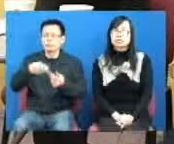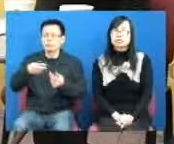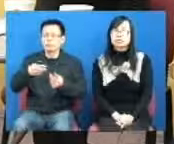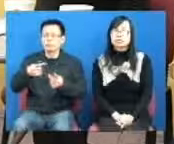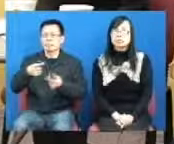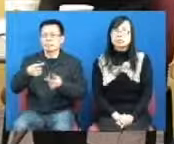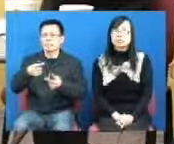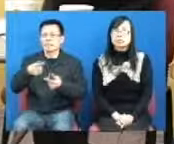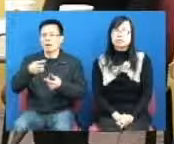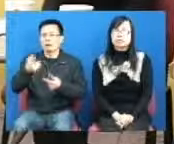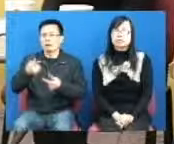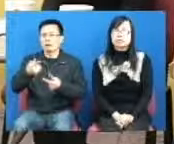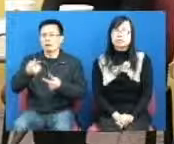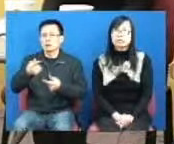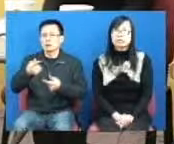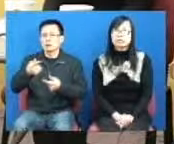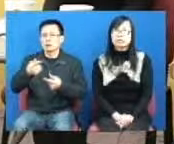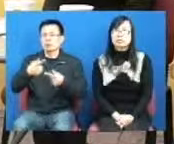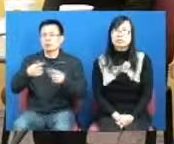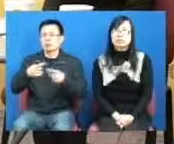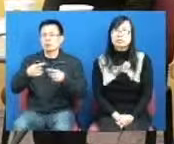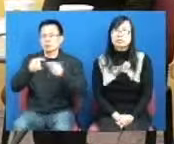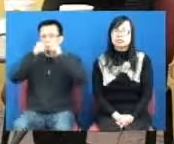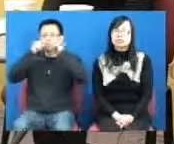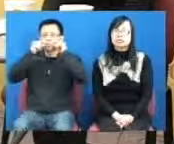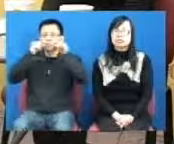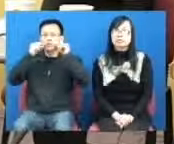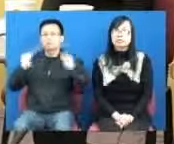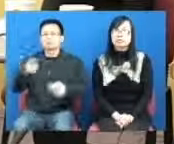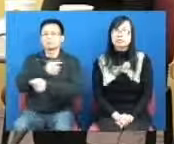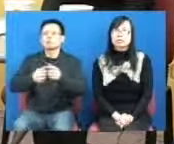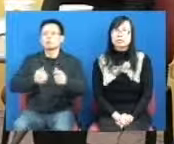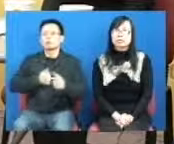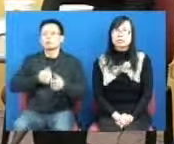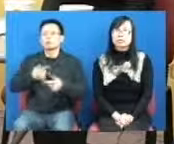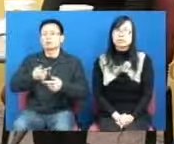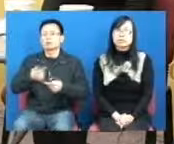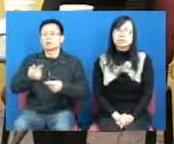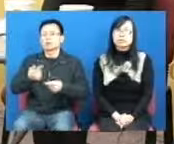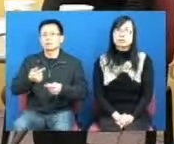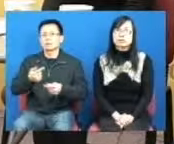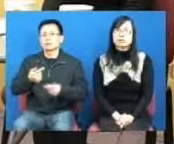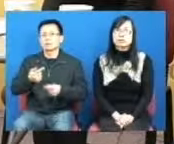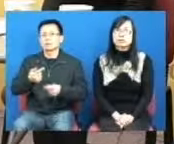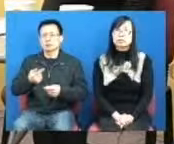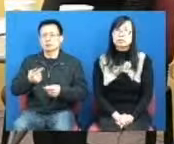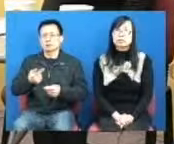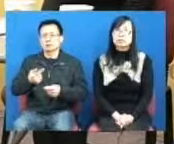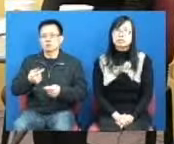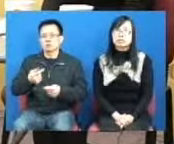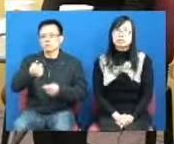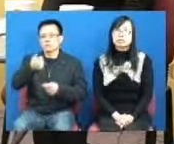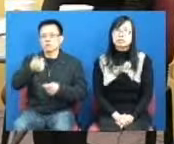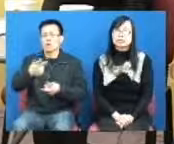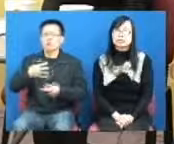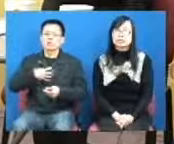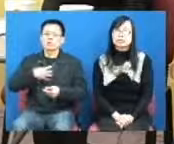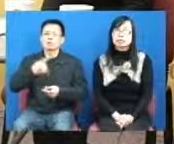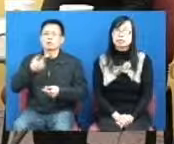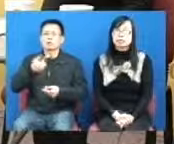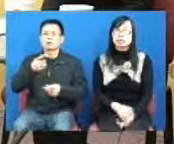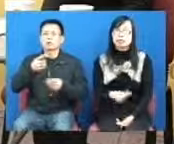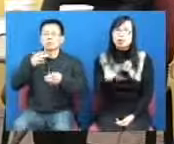我覺得是由曾俊華扮演這個角色真是很一流的他永遠都是那句不行他好像沒有反應你跟